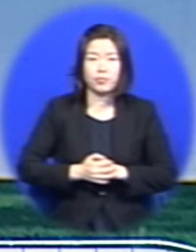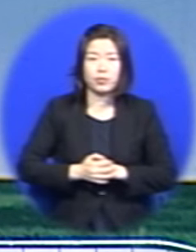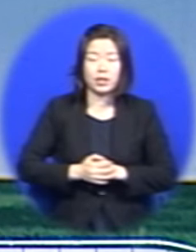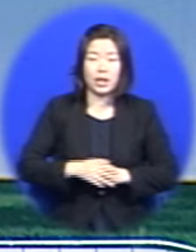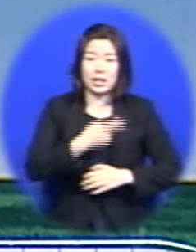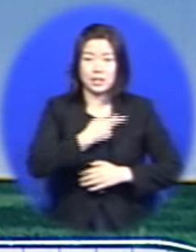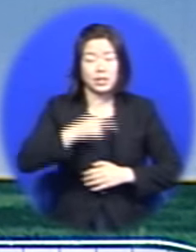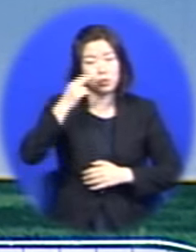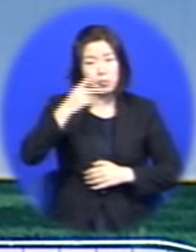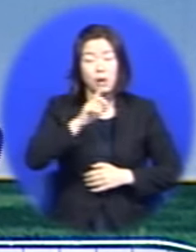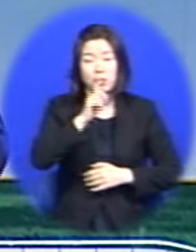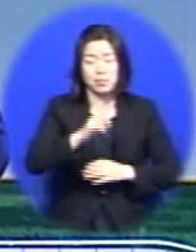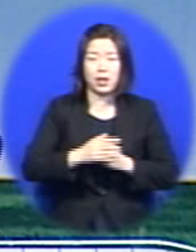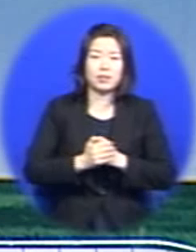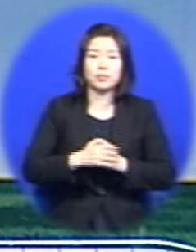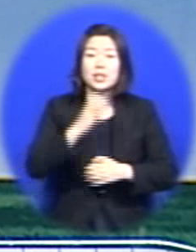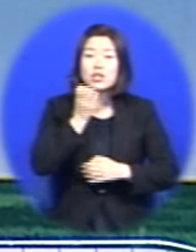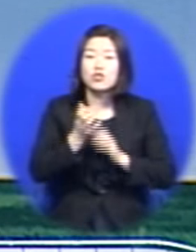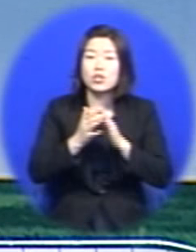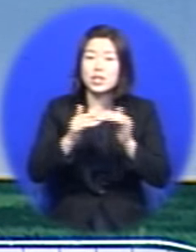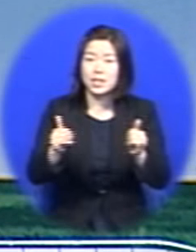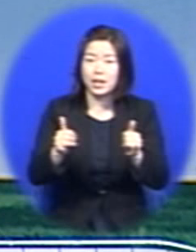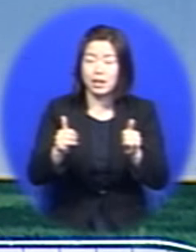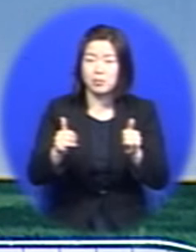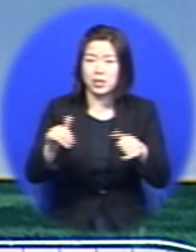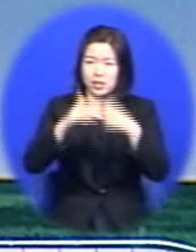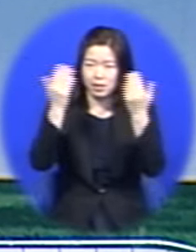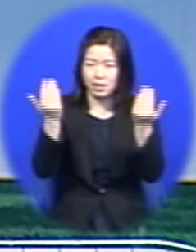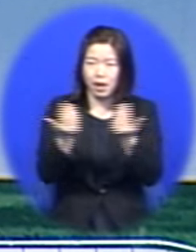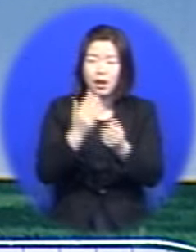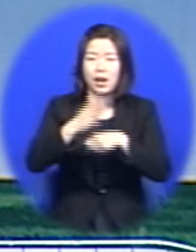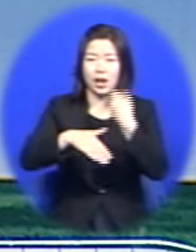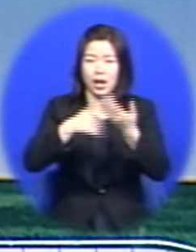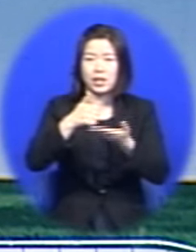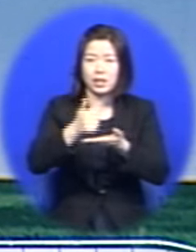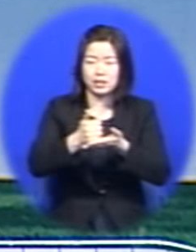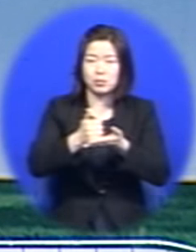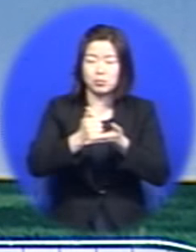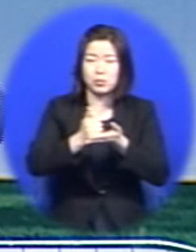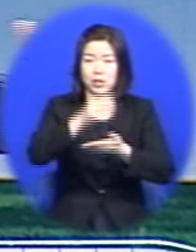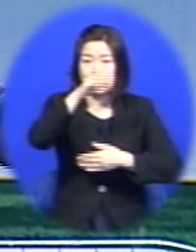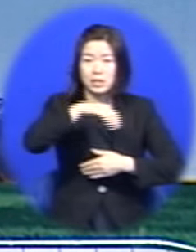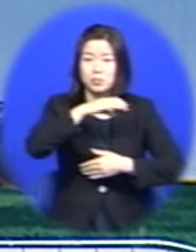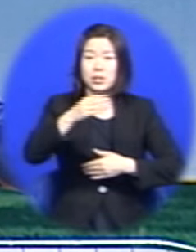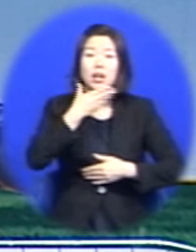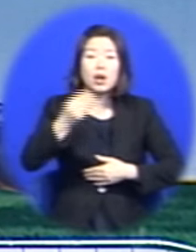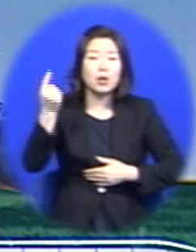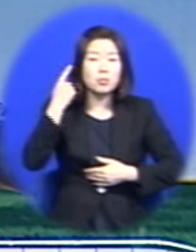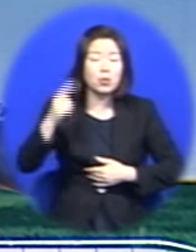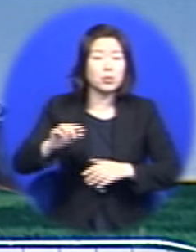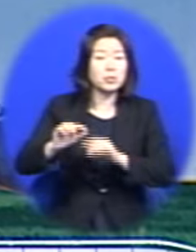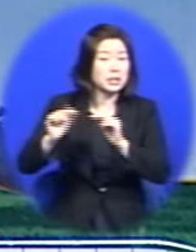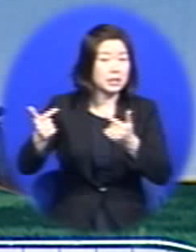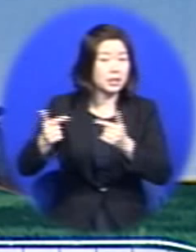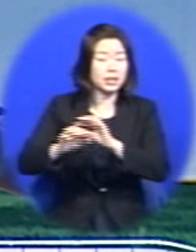그래서 사도 바울이 말합니다. 유대인들이 다 하나님을 십자가의 복음을 거절한 게